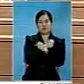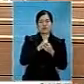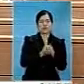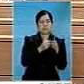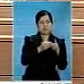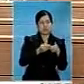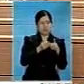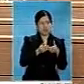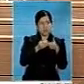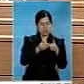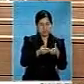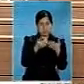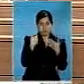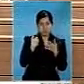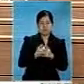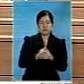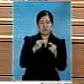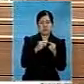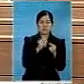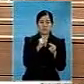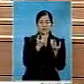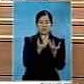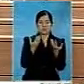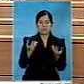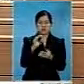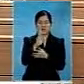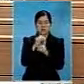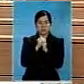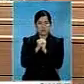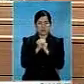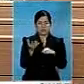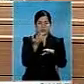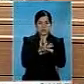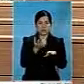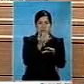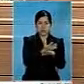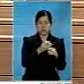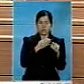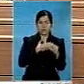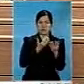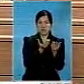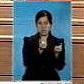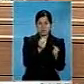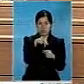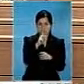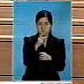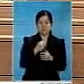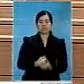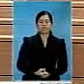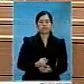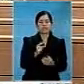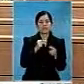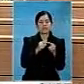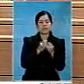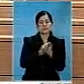ที่มาประเทศไทยแล้วของจีนมาขายและเอาของเราไปขายจีนเนี่ยเราได้ดุลการค้านะครับปีหนึ่งเนี่ยเขาซื้อจากเราไปประมาณเกือบ